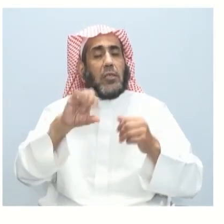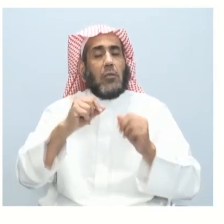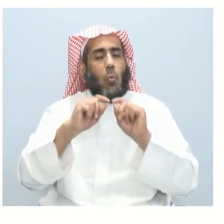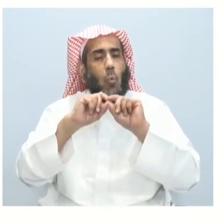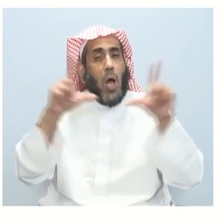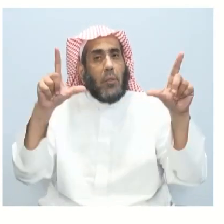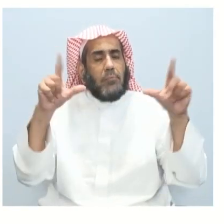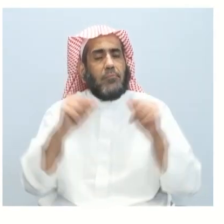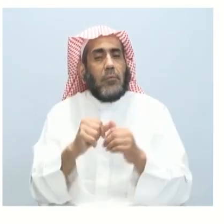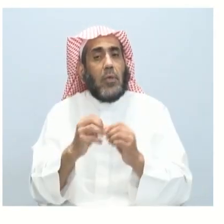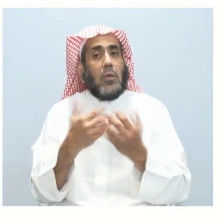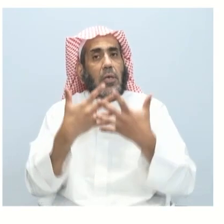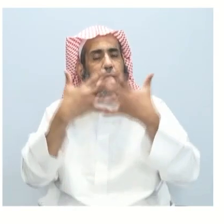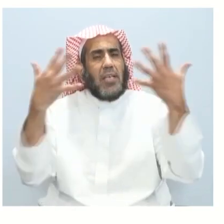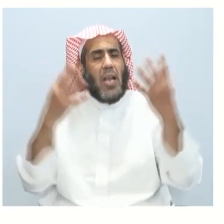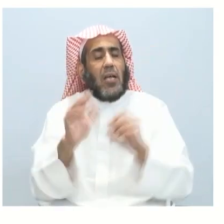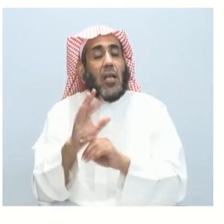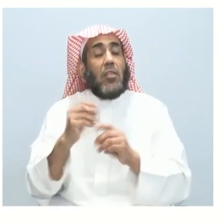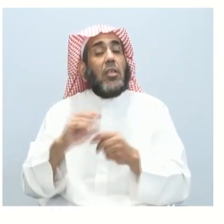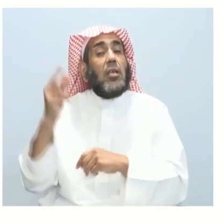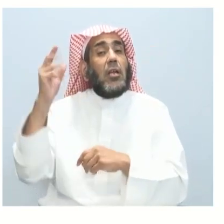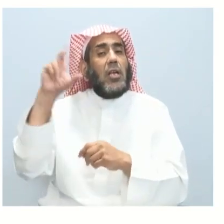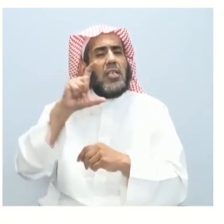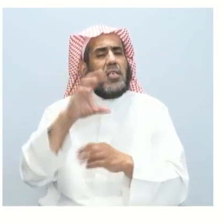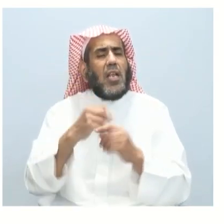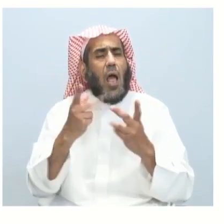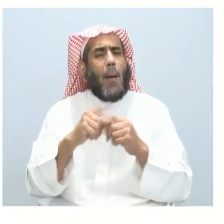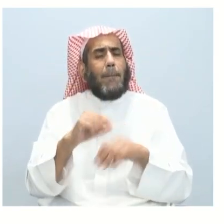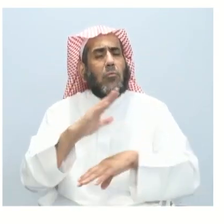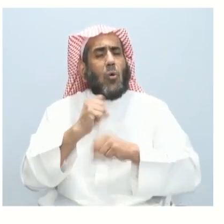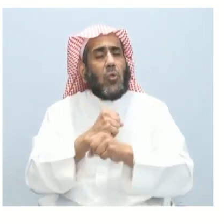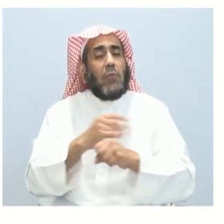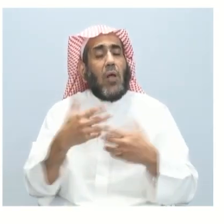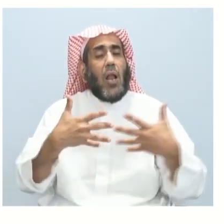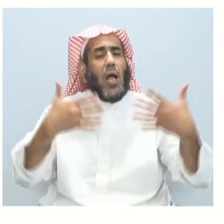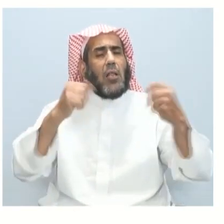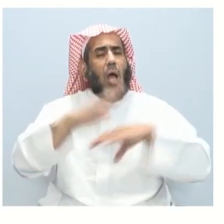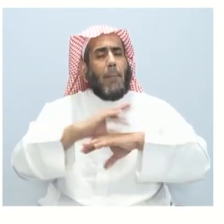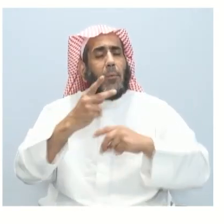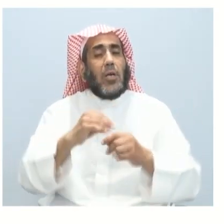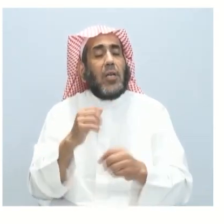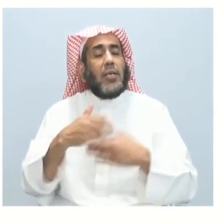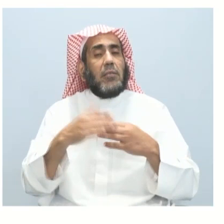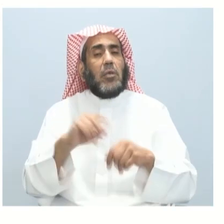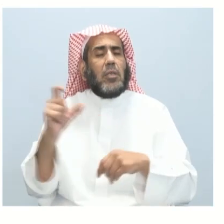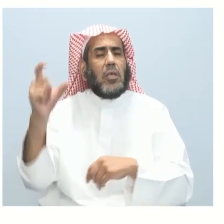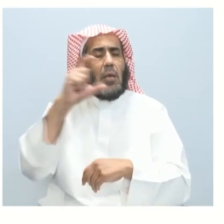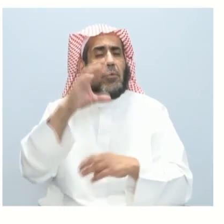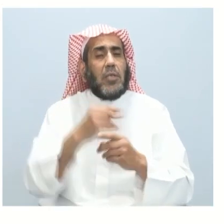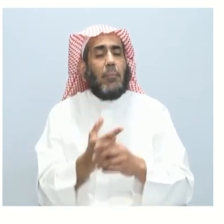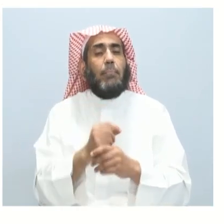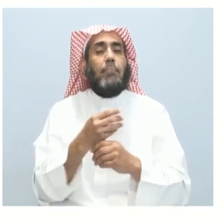المعالم يتجلى تاثير الاسلام في النقد الادبي انه توظيف الادب بعامه والشعر بخاصه لخدمه قيم الاسلام وفي ودري